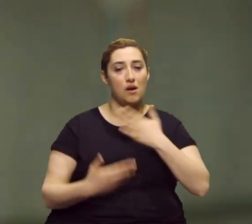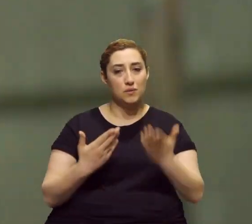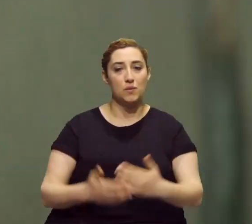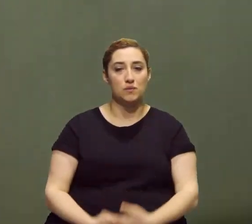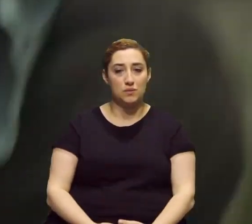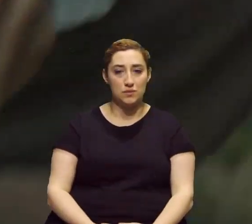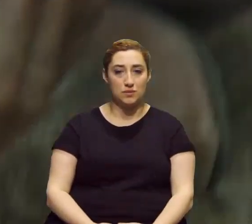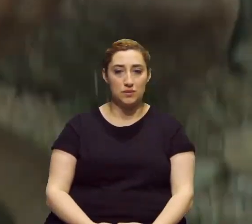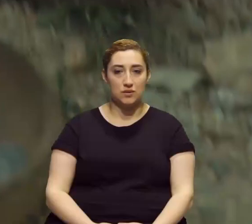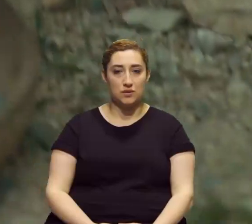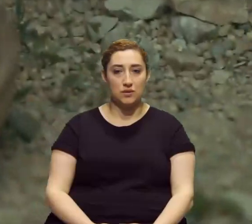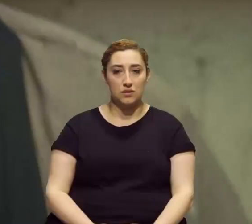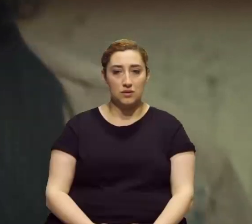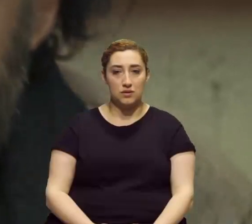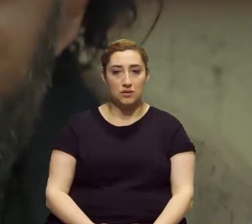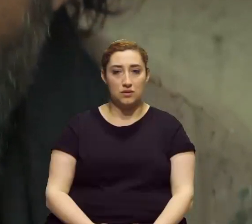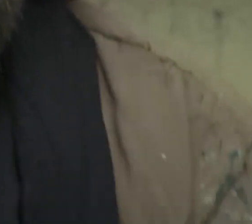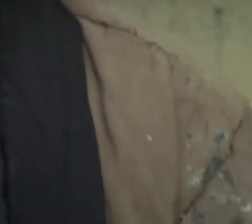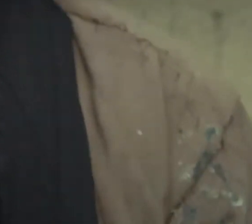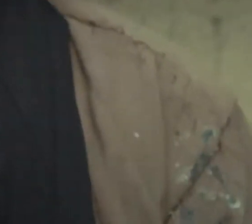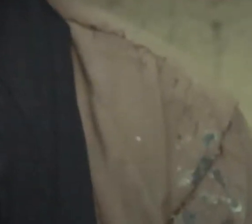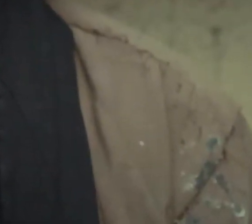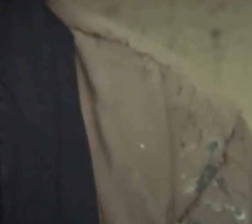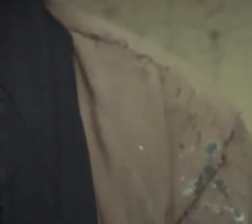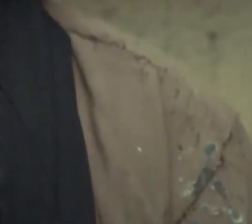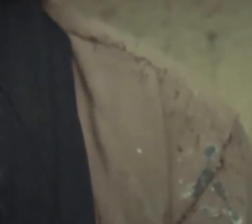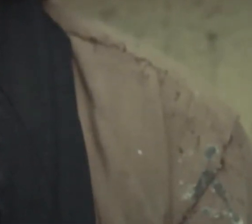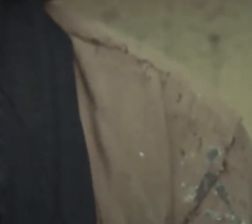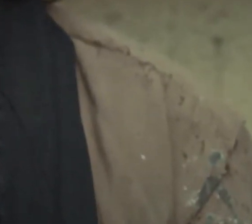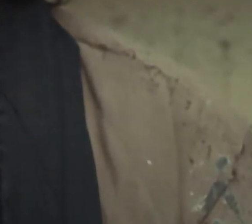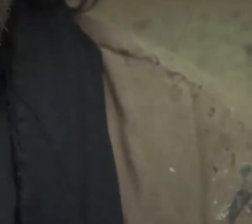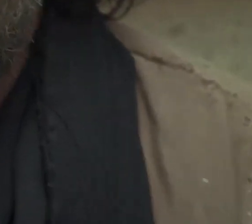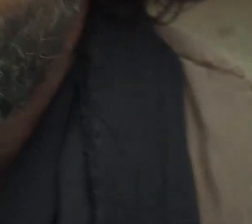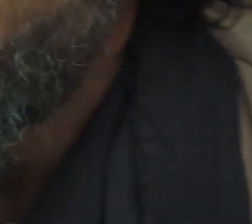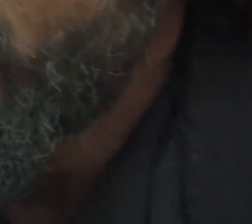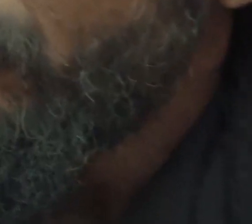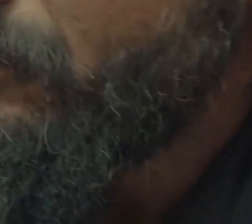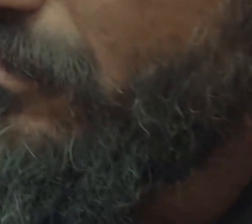olsun. Parayı önündeki kaseye attıktan sonra yanında oturan Bekri ile göz göze geldi.